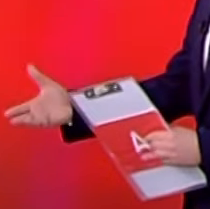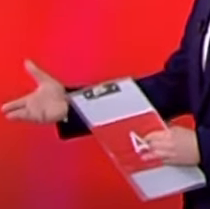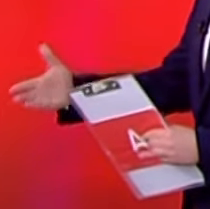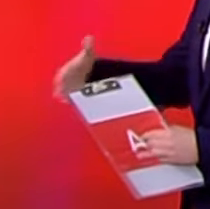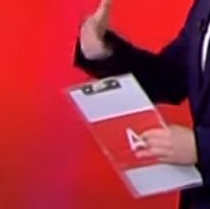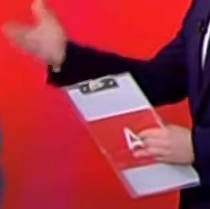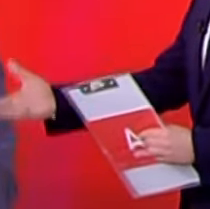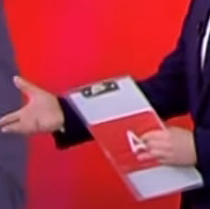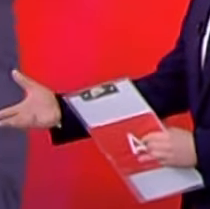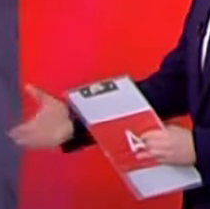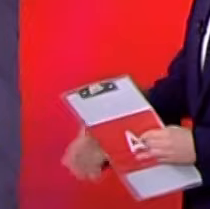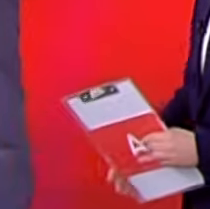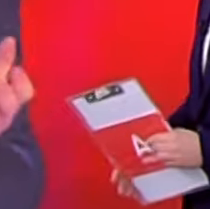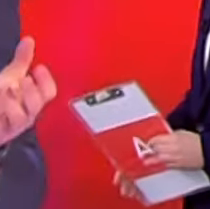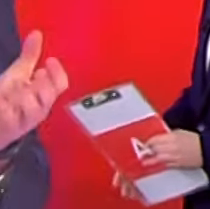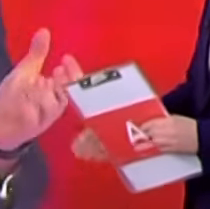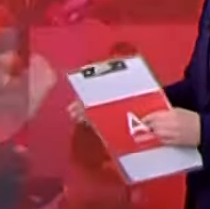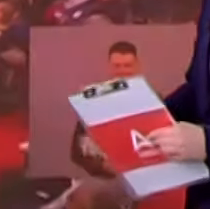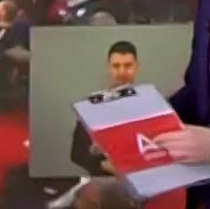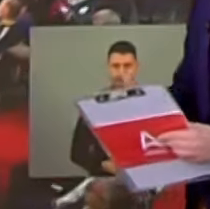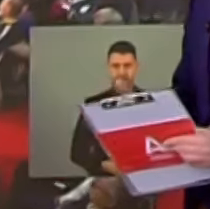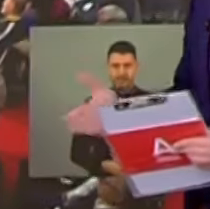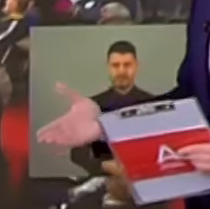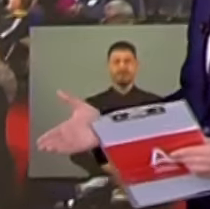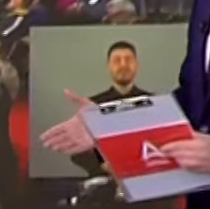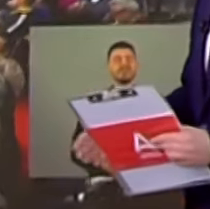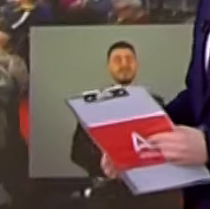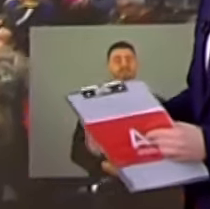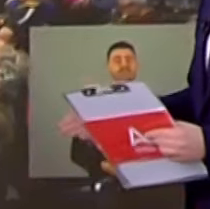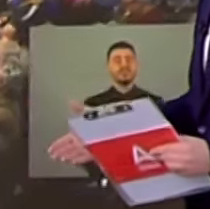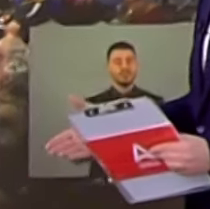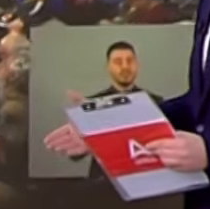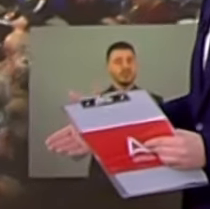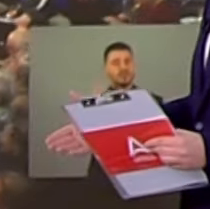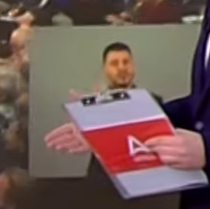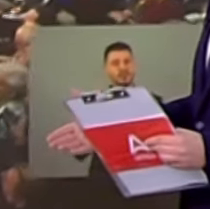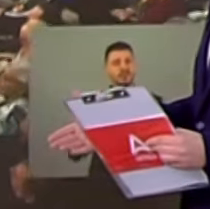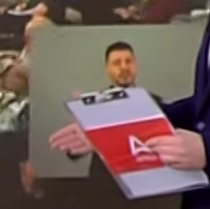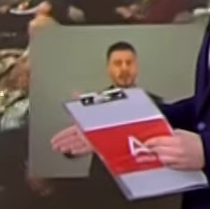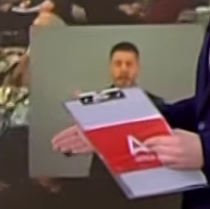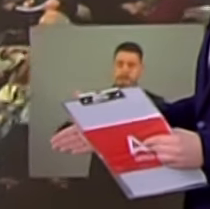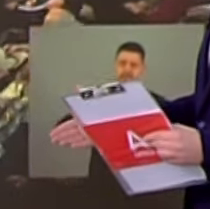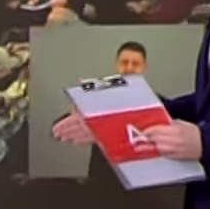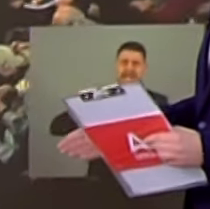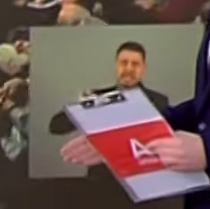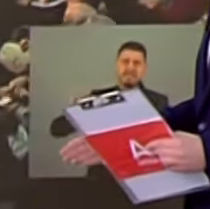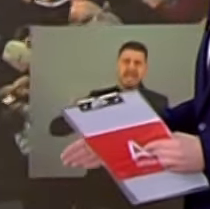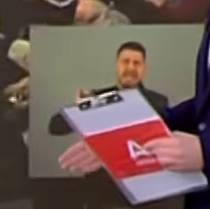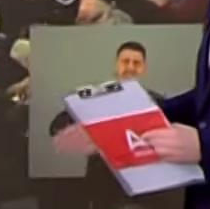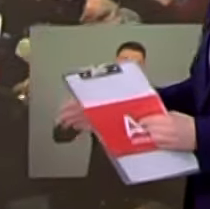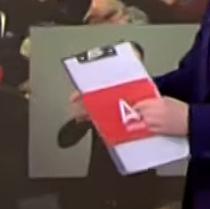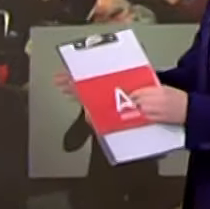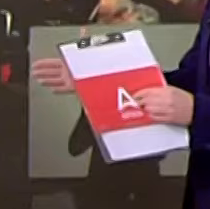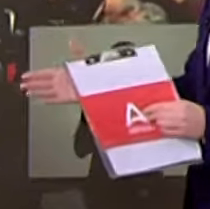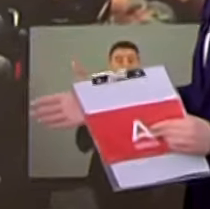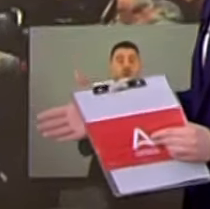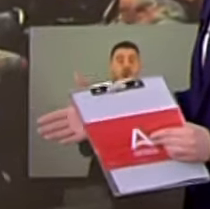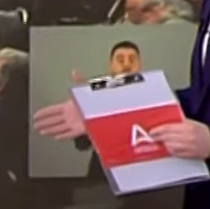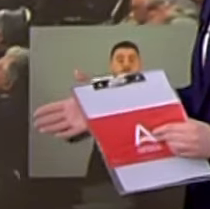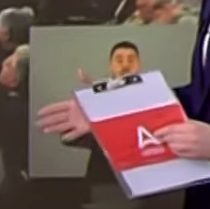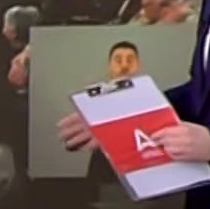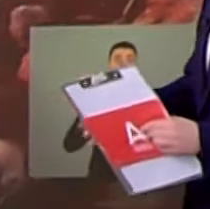της δεύτερης, της επόμενης μέρας για το συνέδριο του ΣΥΡΙΖΑ. Παράλληλα, θα είναι φυσικά και εκπρόσωποι του κόμματος αξιωματικής αντιπολίτευσης. Από